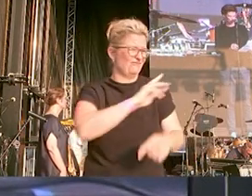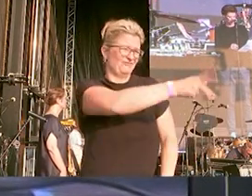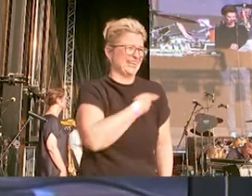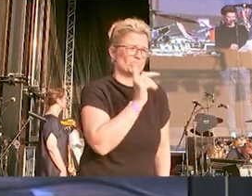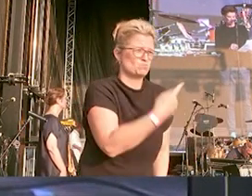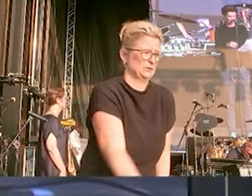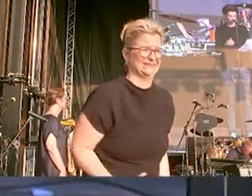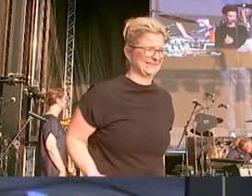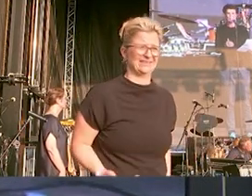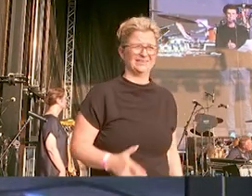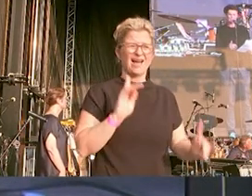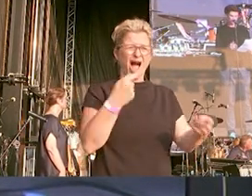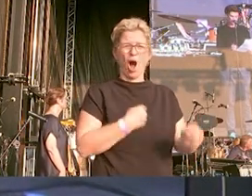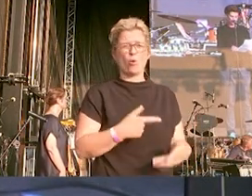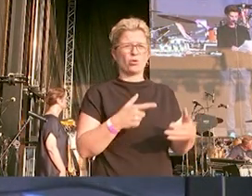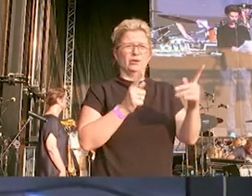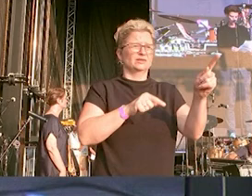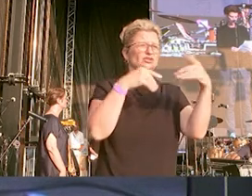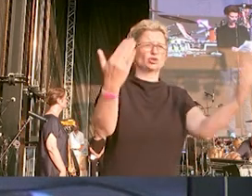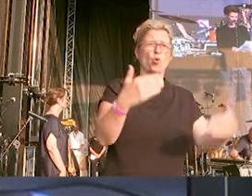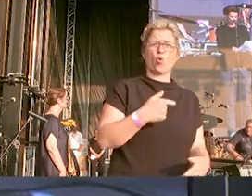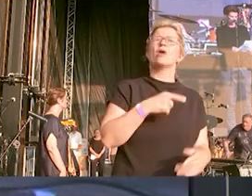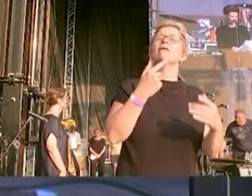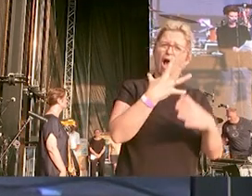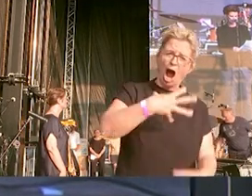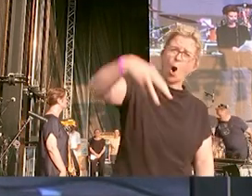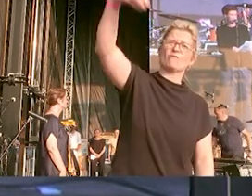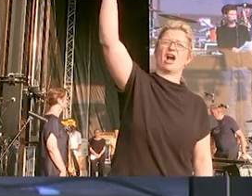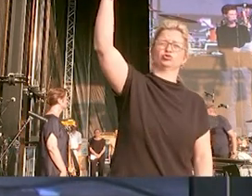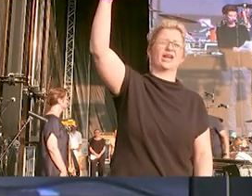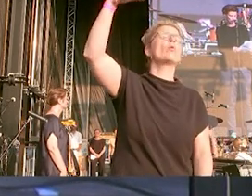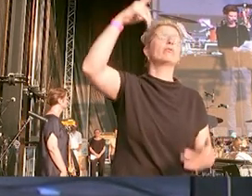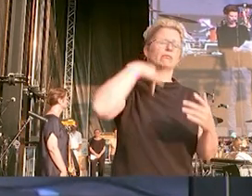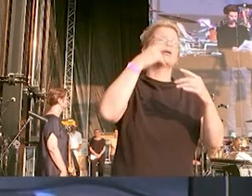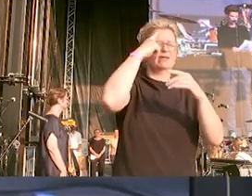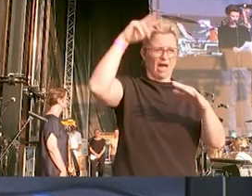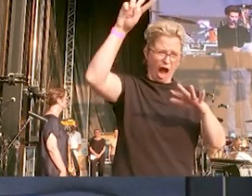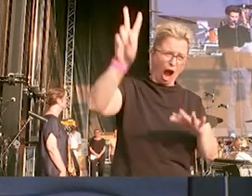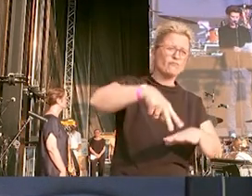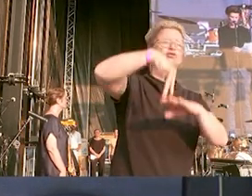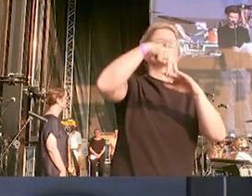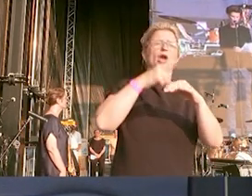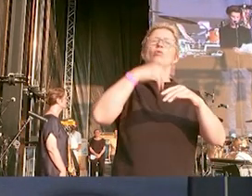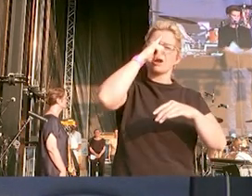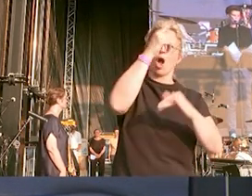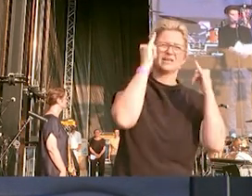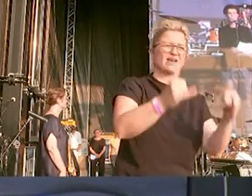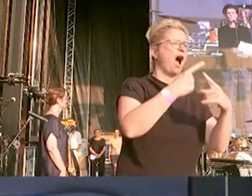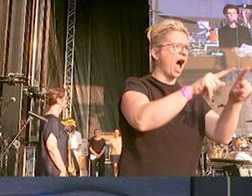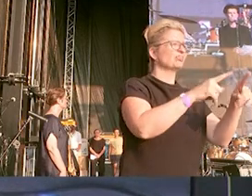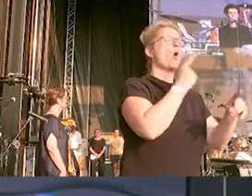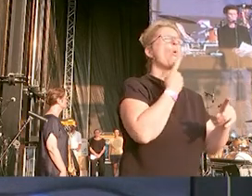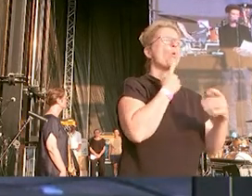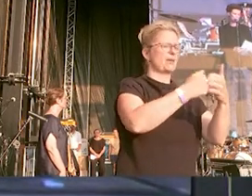nicht verstehen, warum die einen an die Auferstehung glauben und die anderen an die Teilung des Roten Meeres. Wir können